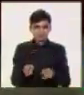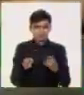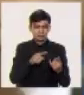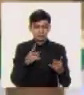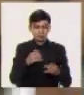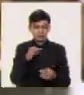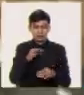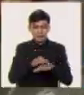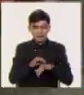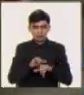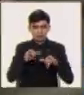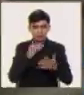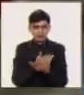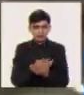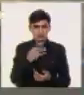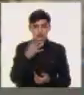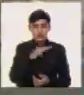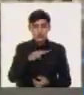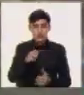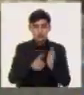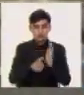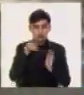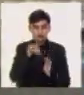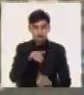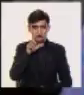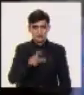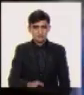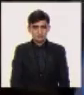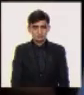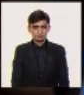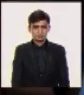– количество зараженных. Их 4 миллиона 600 тысяч человек.